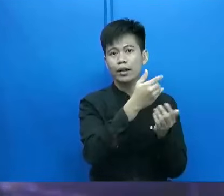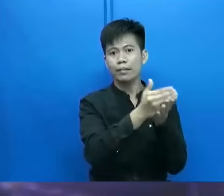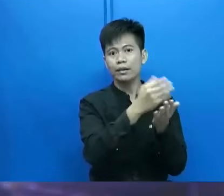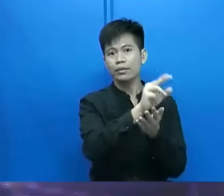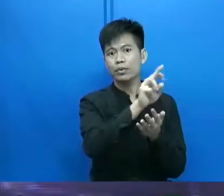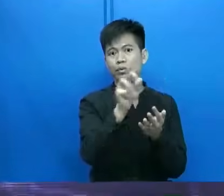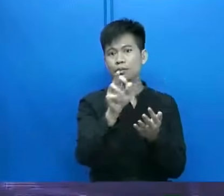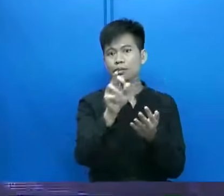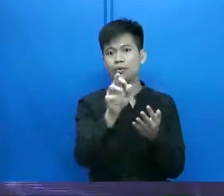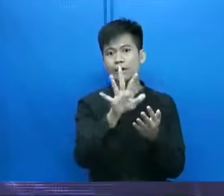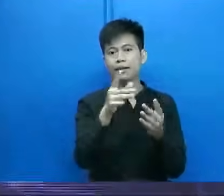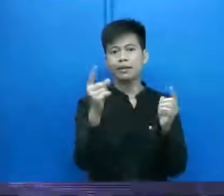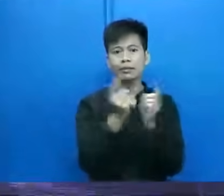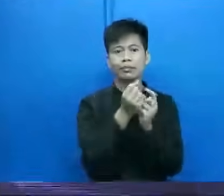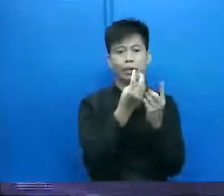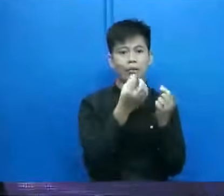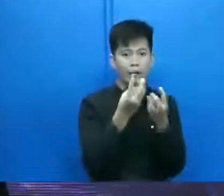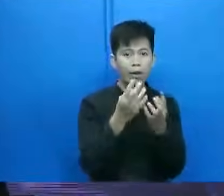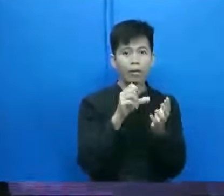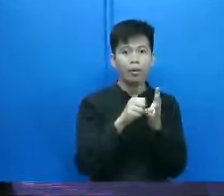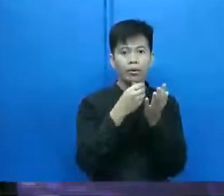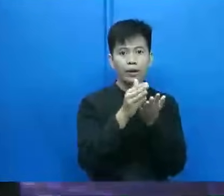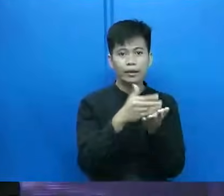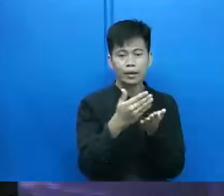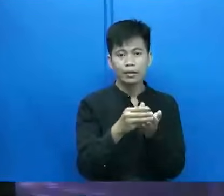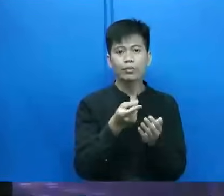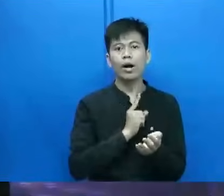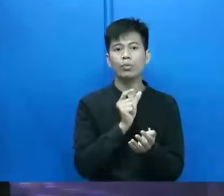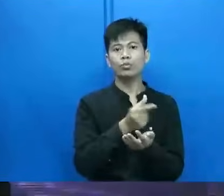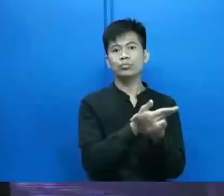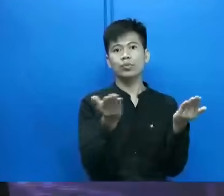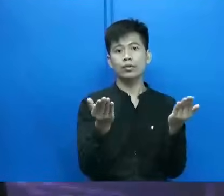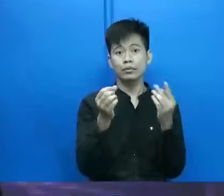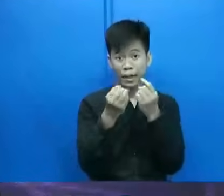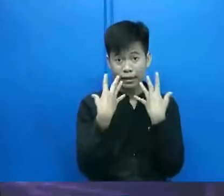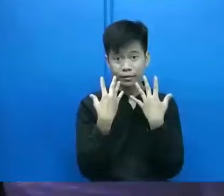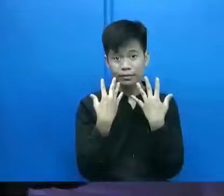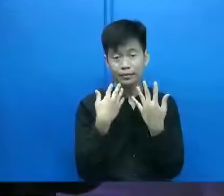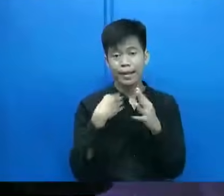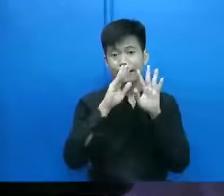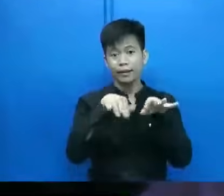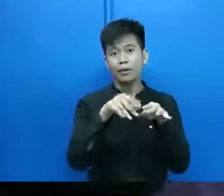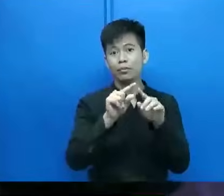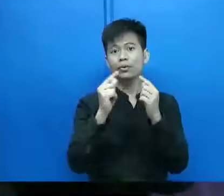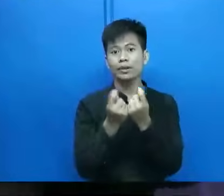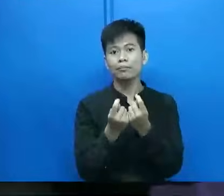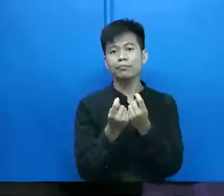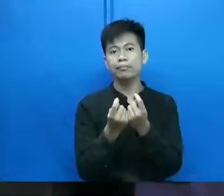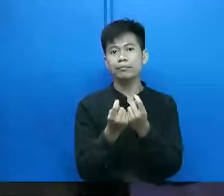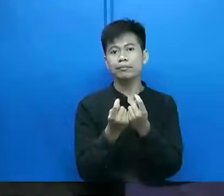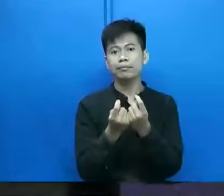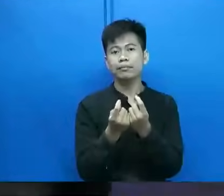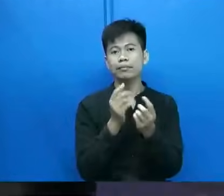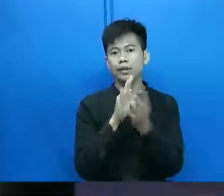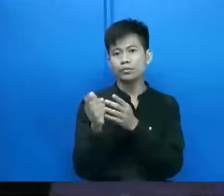dengan 200 sekian, nanti akan ketemu setiap anaknya, tolong bagikan dan hak untuk mereka semua. Jelas ya? Itu saya titipkan pada tim yang mengantar saya pulang, langsung nanti